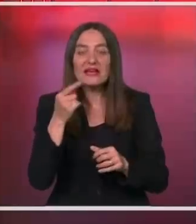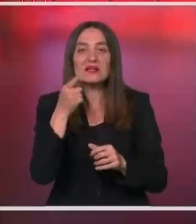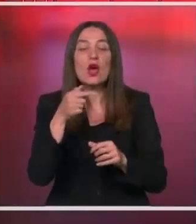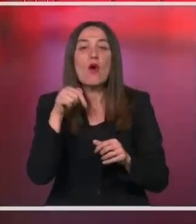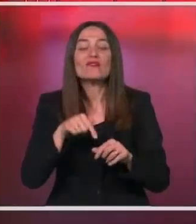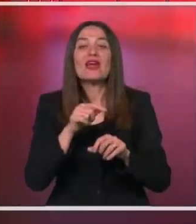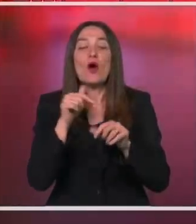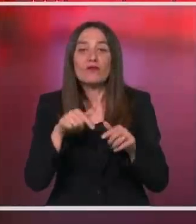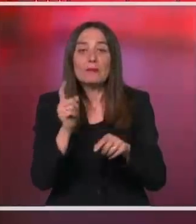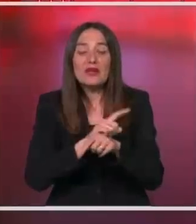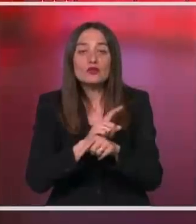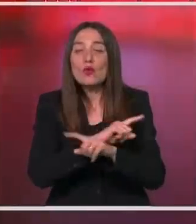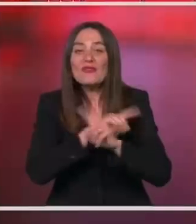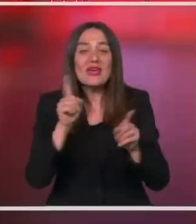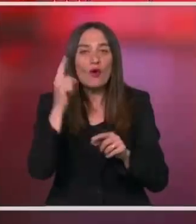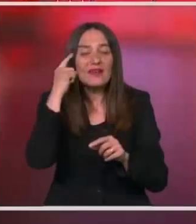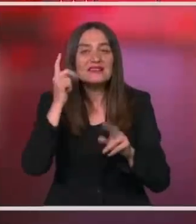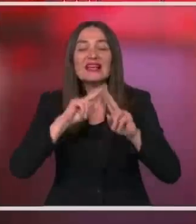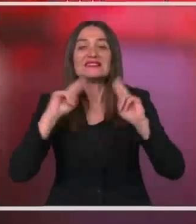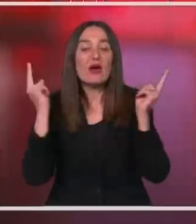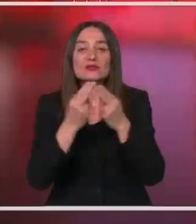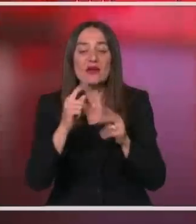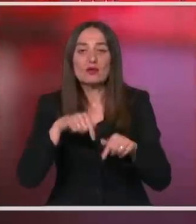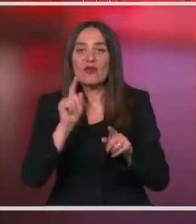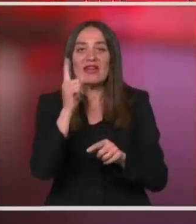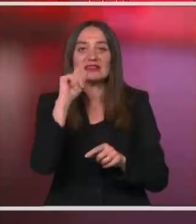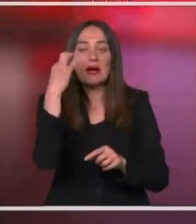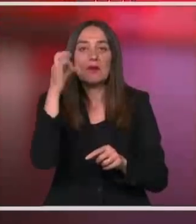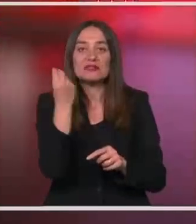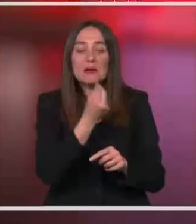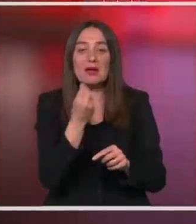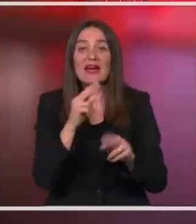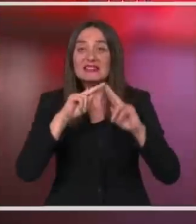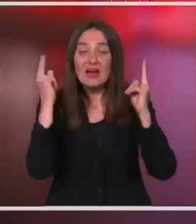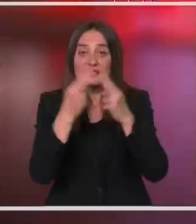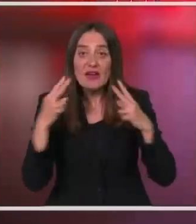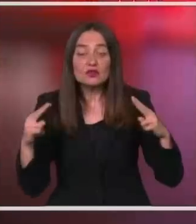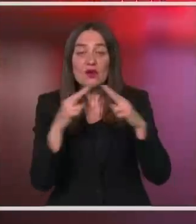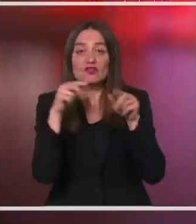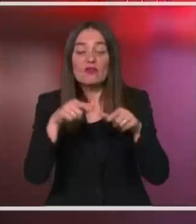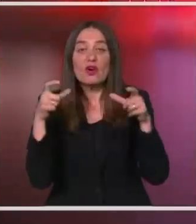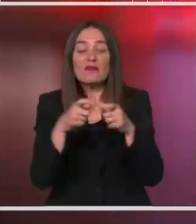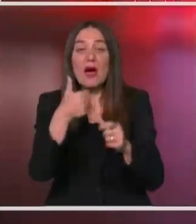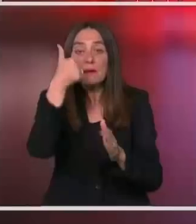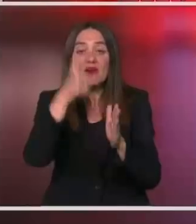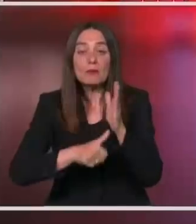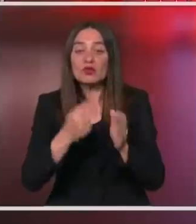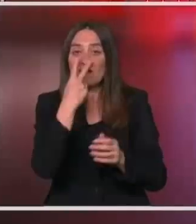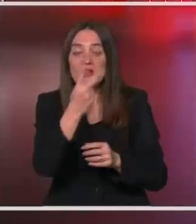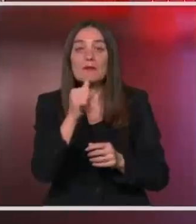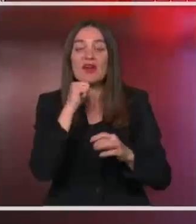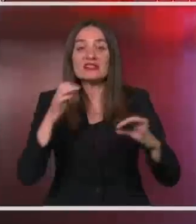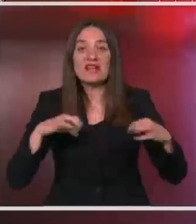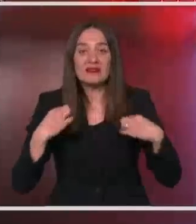ovom trenutku, pošto je ovo prvi put da se svet, ceo svet, nije ovo samo Srbija, ceo svet se suočava s ovom krizom. Dakle, prvi put vidimo da imate i